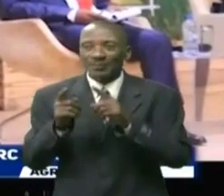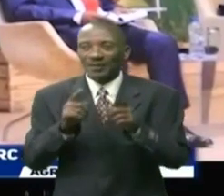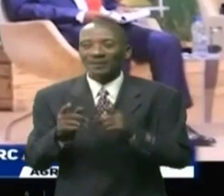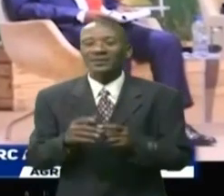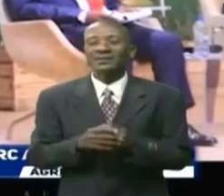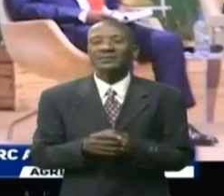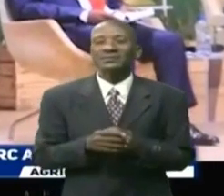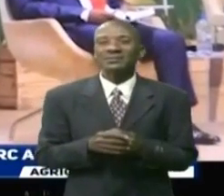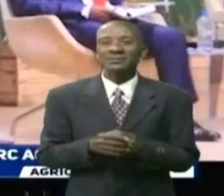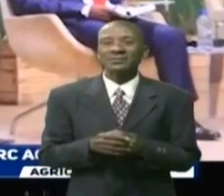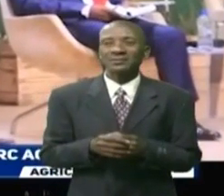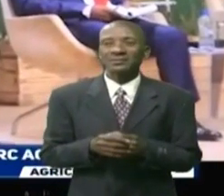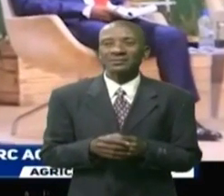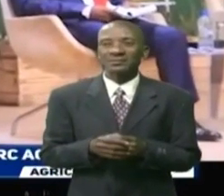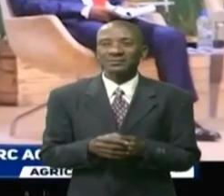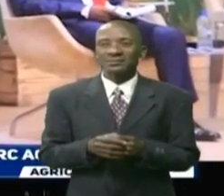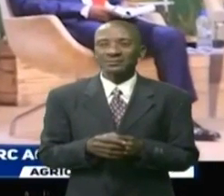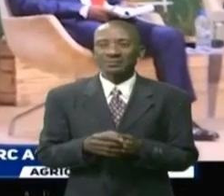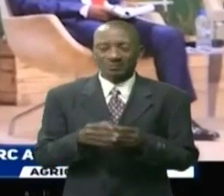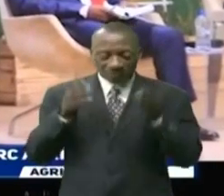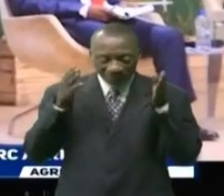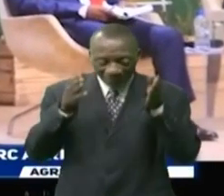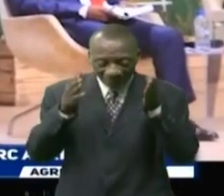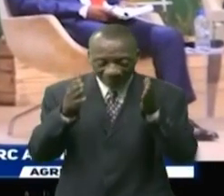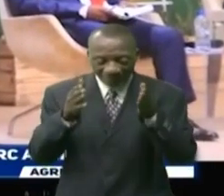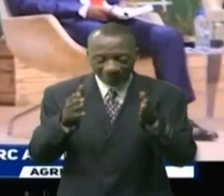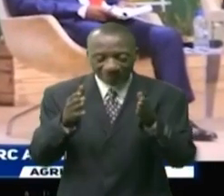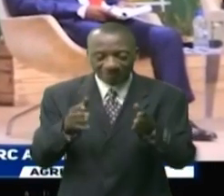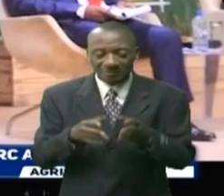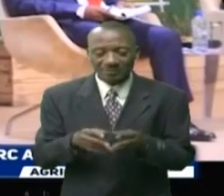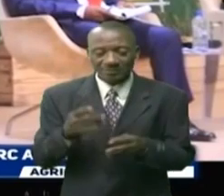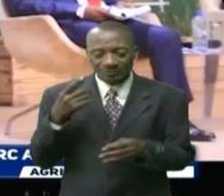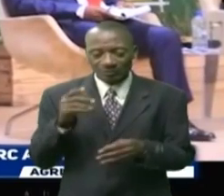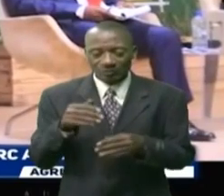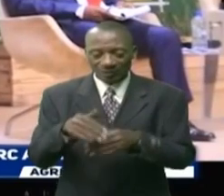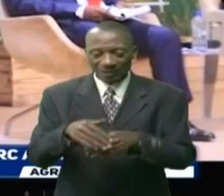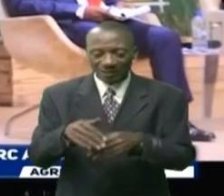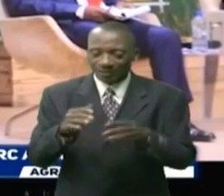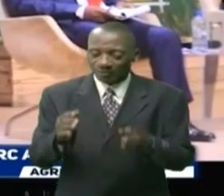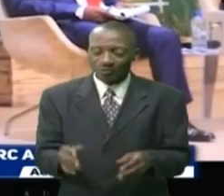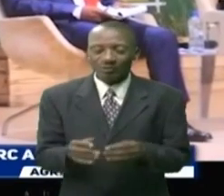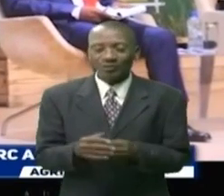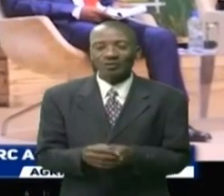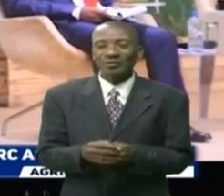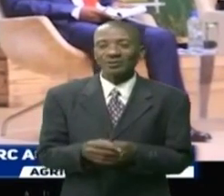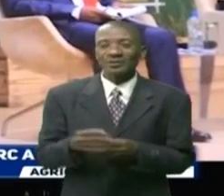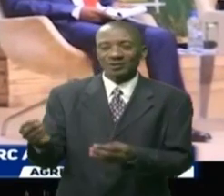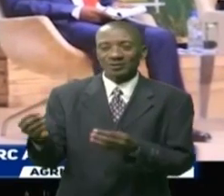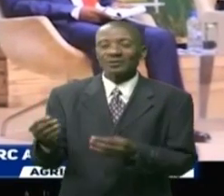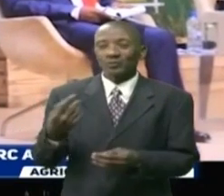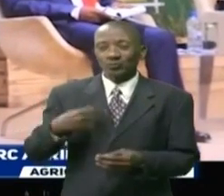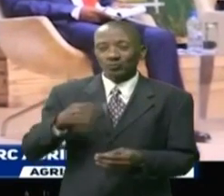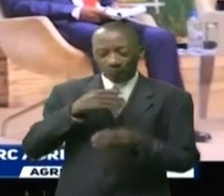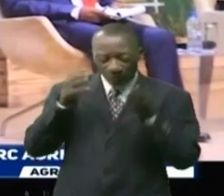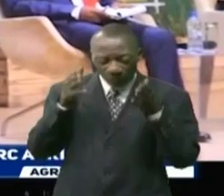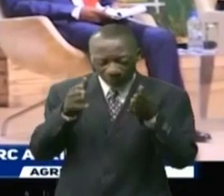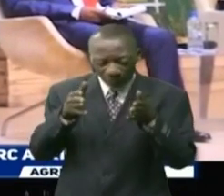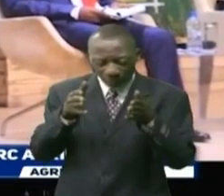foncière. La loi agricole va connaître une certaine concertation et puis nous allons la